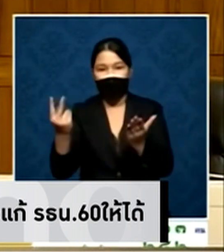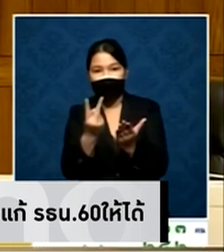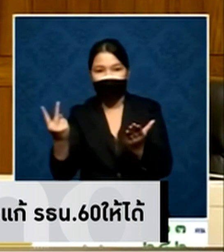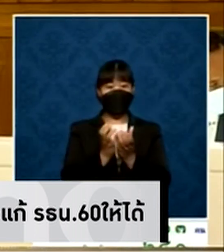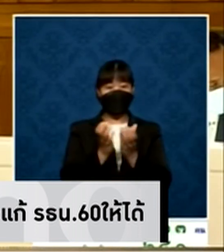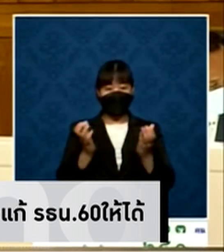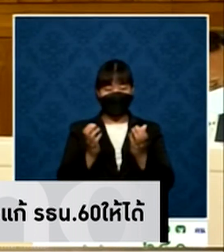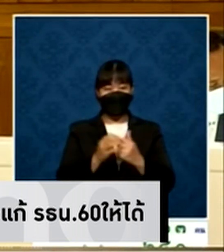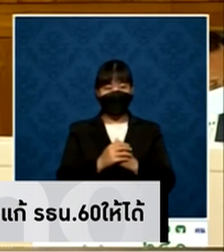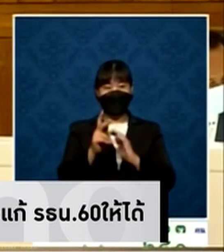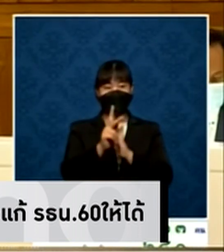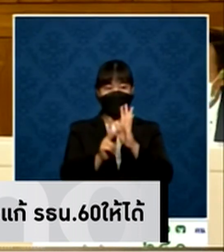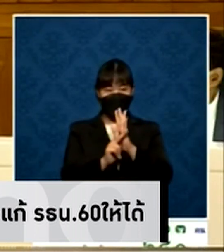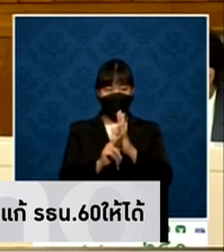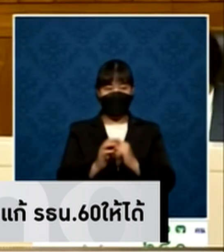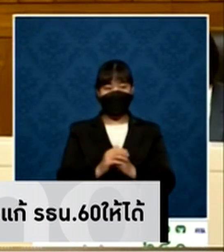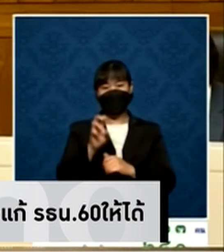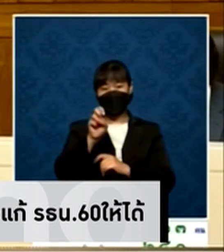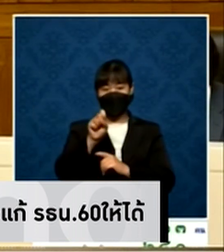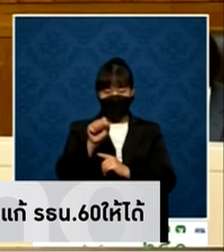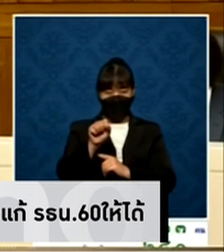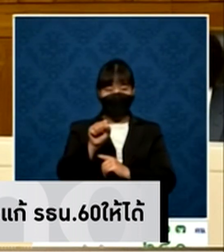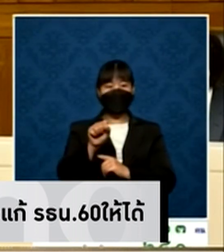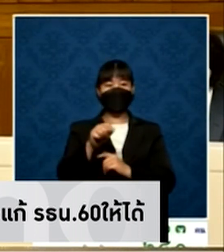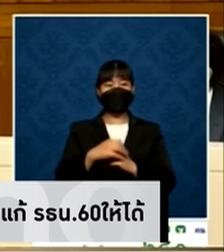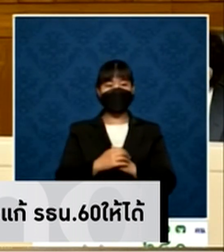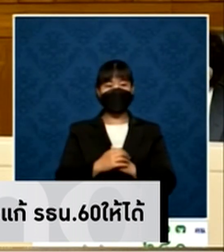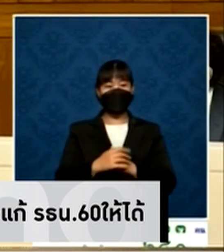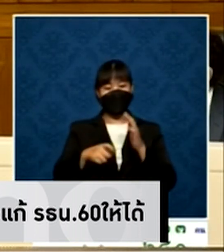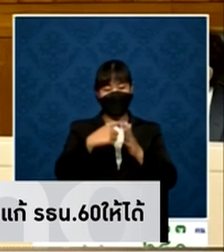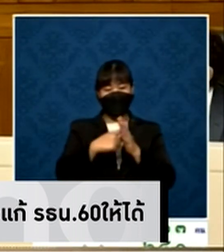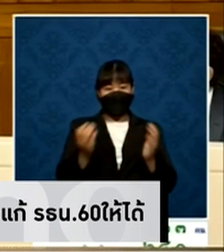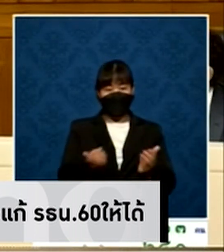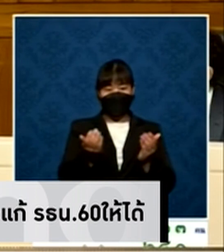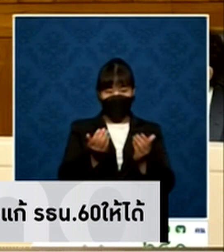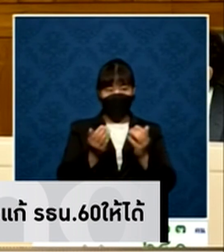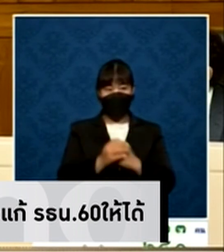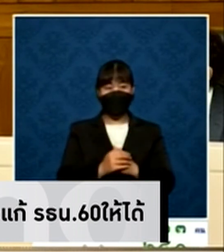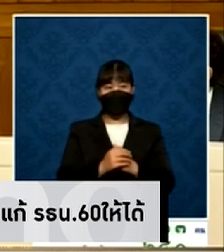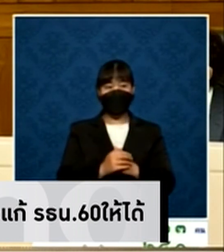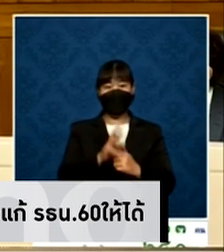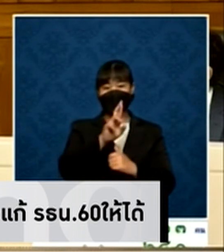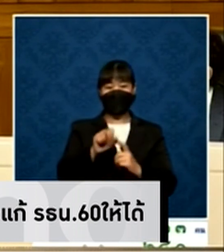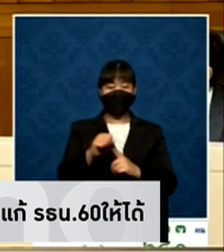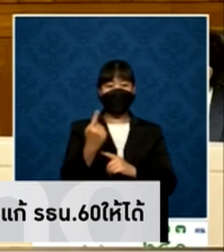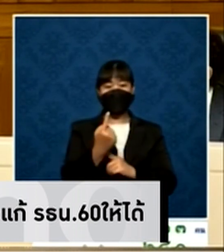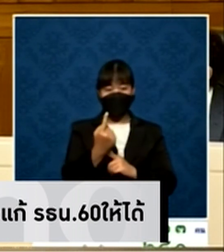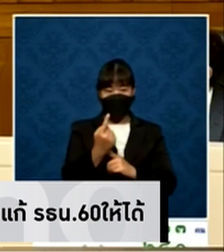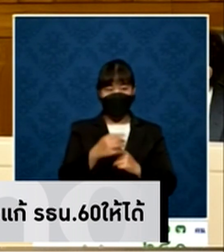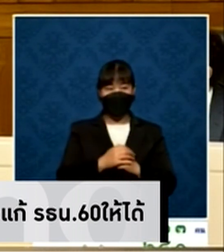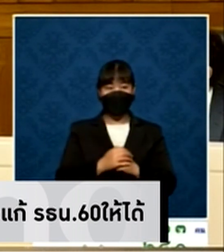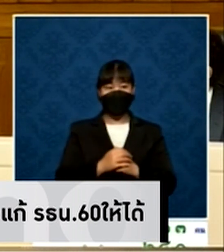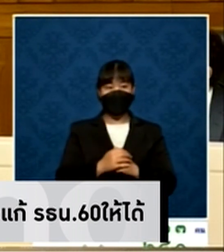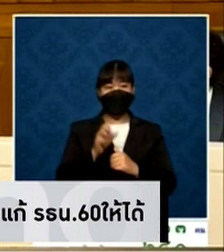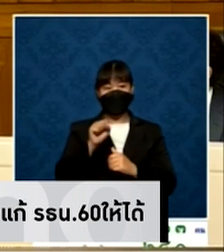จะมีเวลารับหลักการร่างของประชาชนระหว่างว่าครั้งนี้จะเป็นครั้งแรกเพราะเห็นความต้องการของประชาชนนอกสภาก็หวังว่าสภา